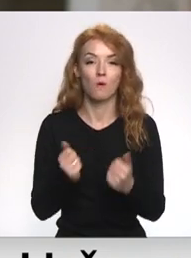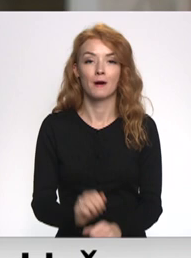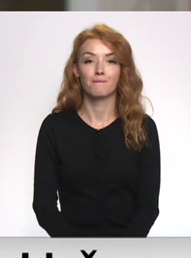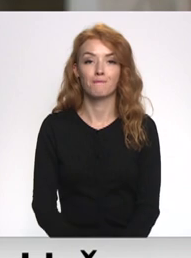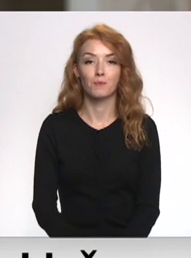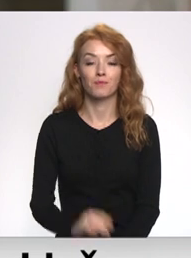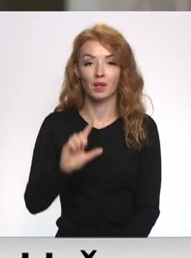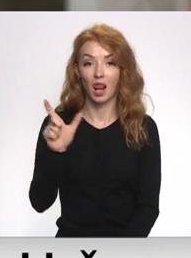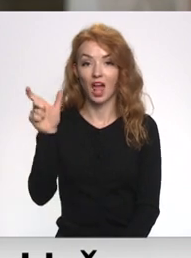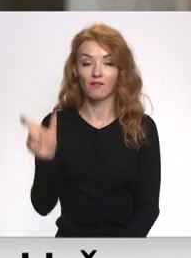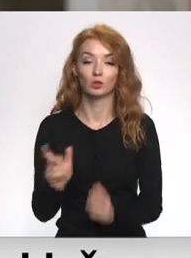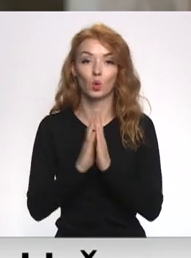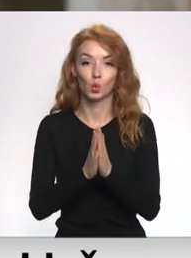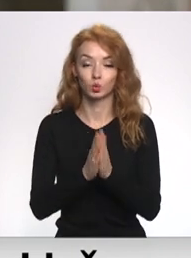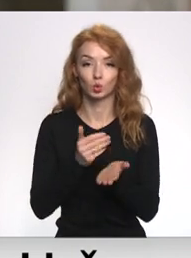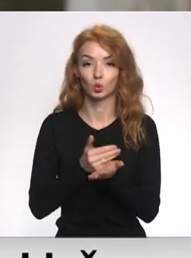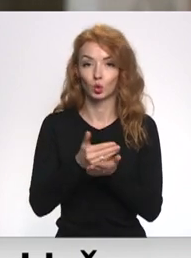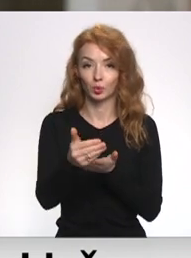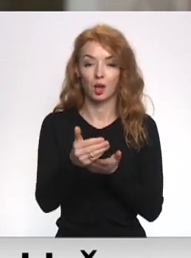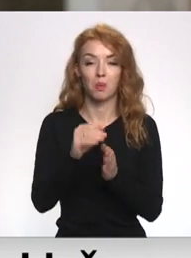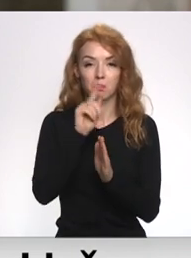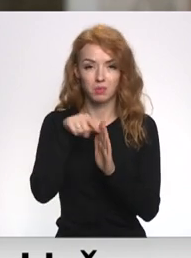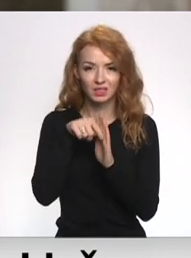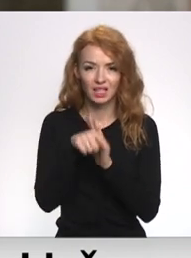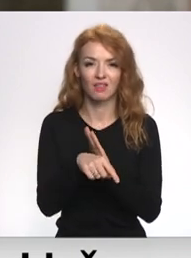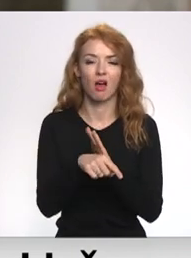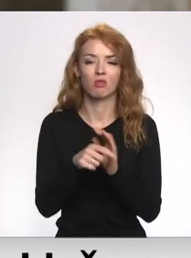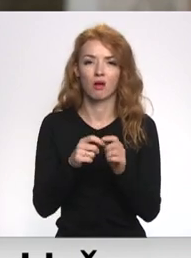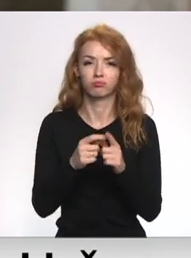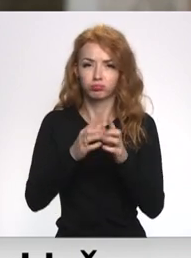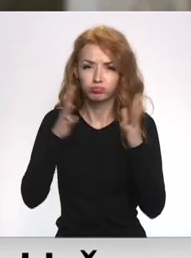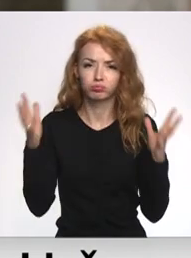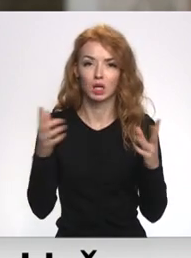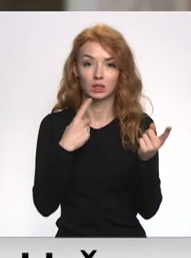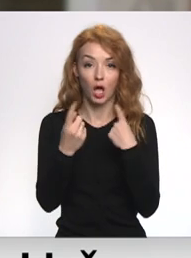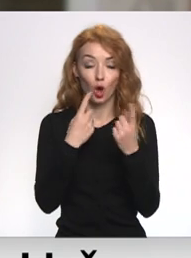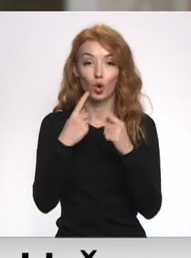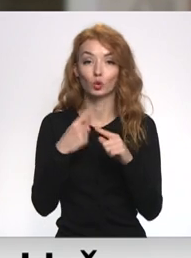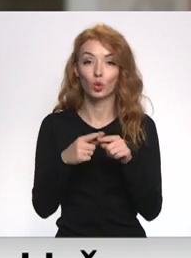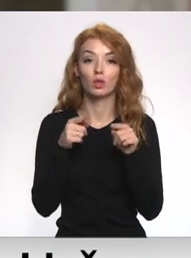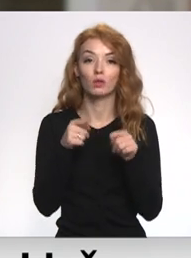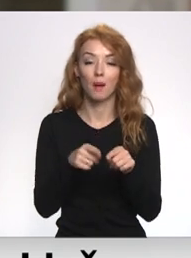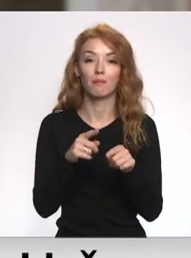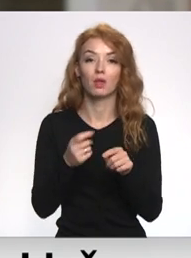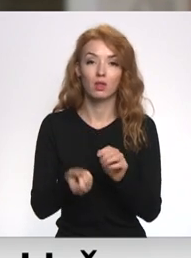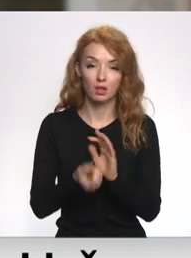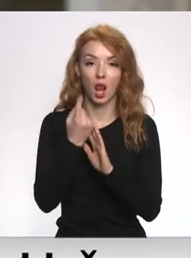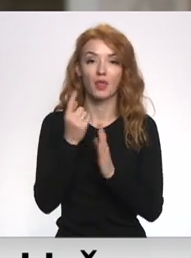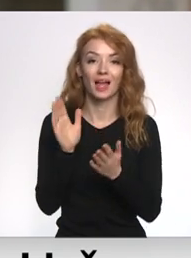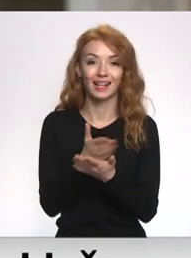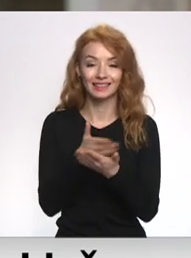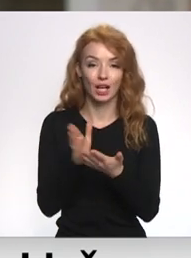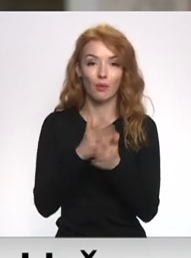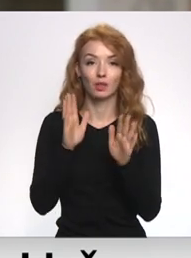Valsts prezidents lūdzas turpināt, nu jau var teikt, padziļinātas sarunas. Viņš uzsvēra, ka sarunām ir jānoved pie risinājuma, kas